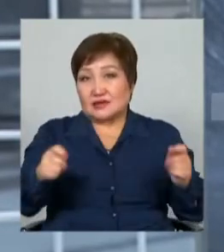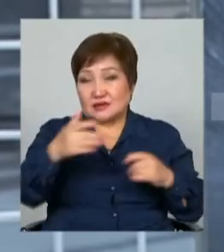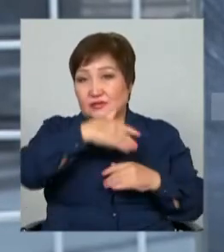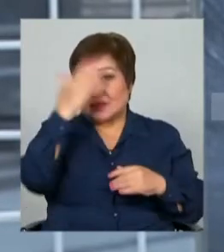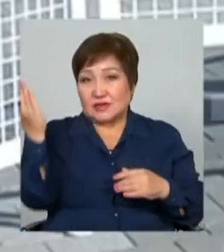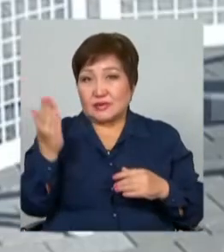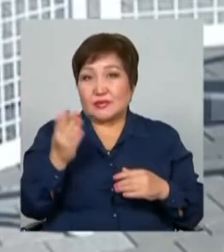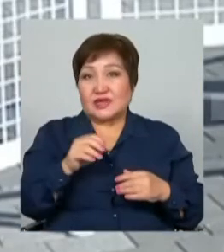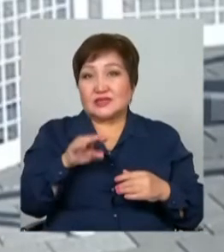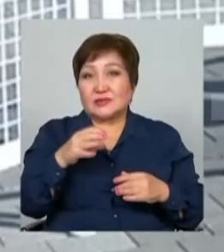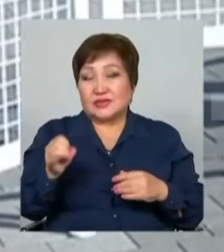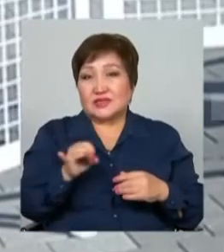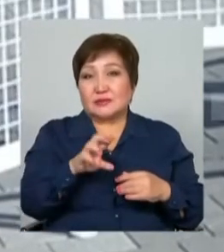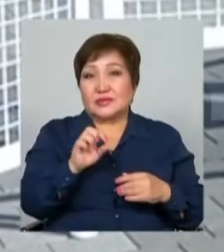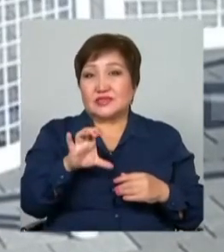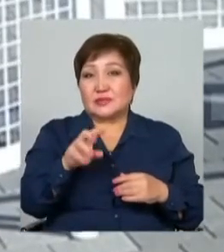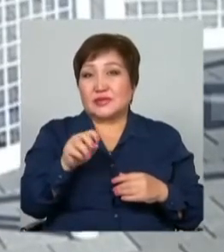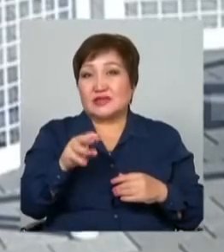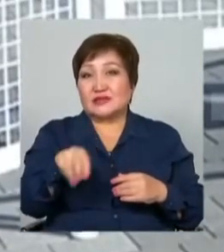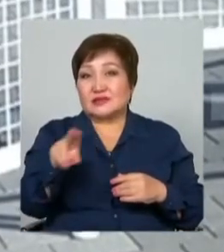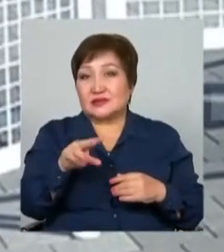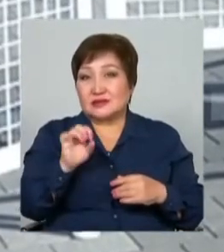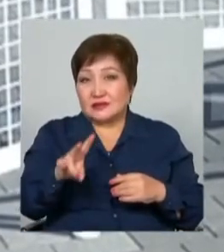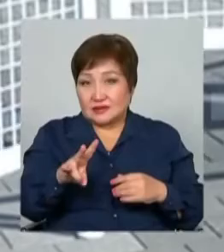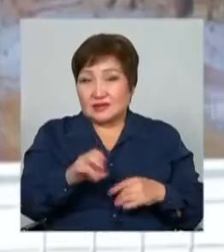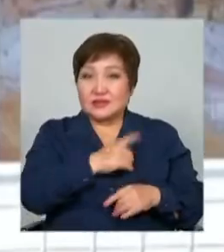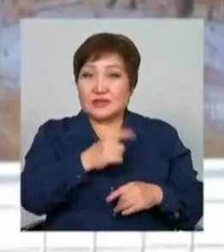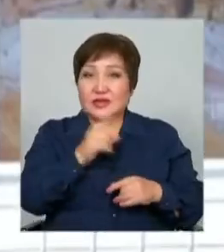Бауыржан Бисмилдин сынды шеберлердің жұмыстарын тамашалауға болады.